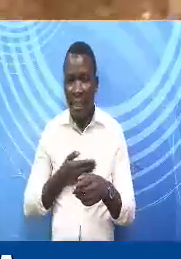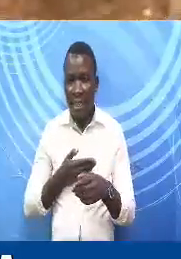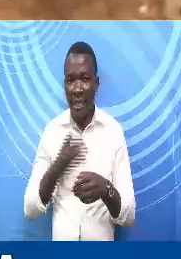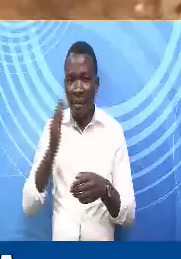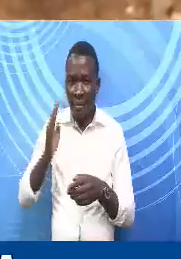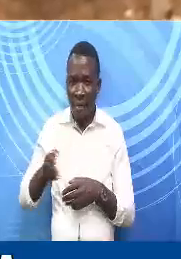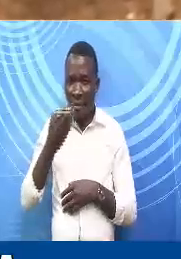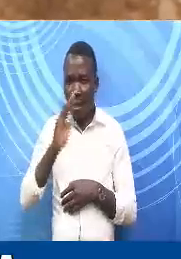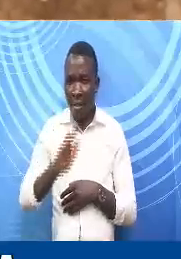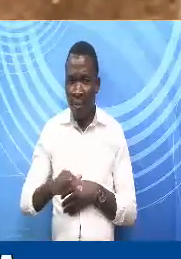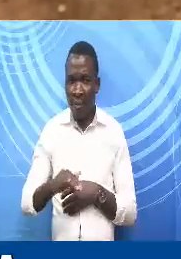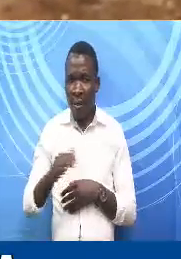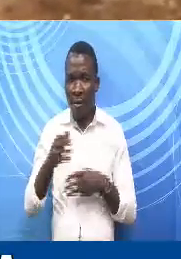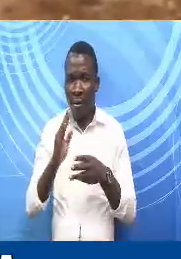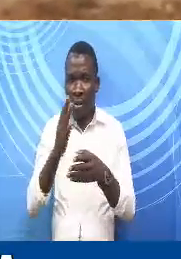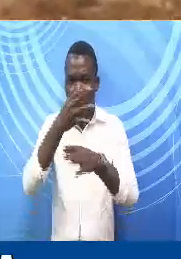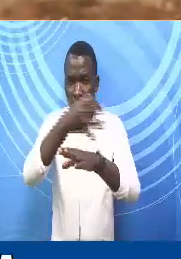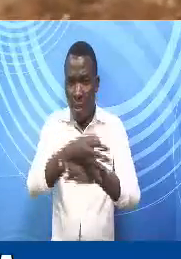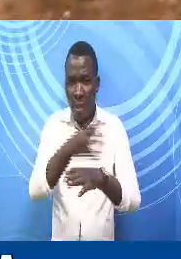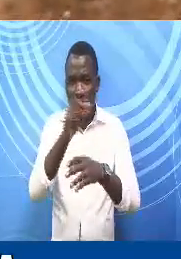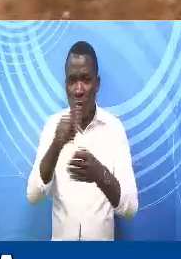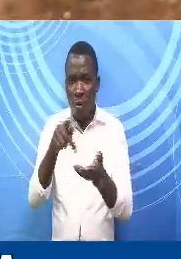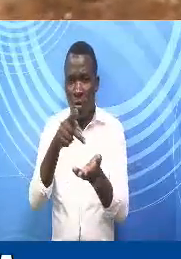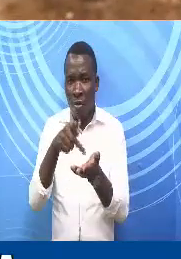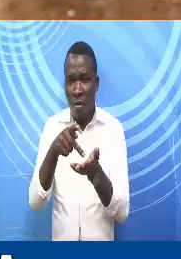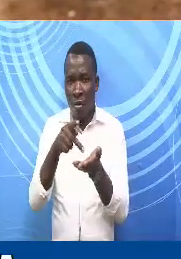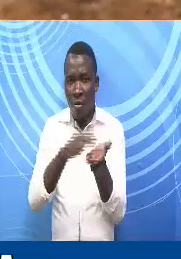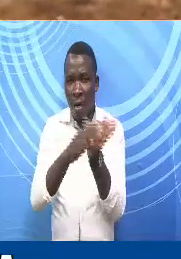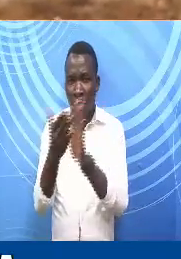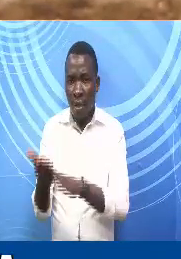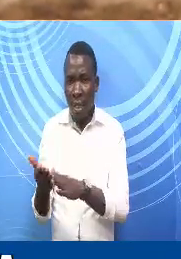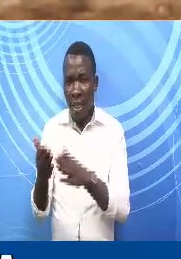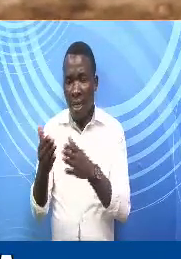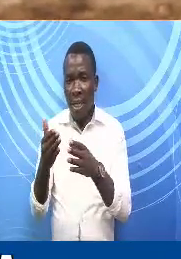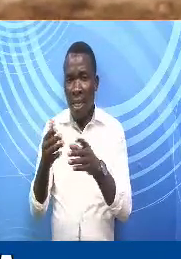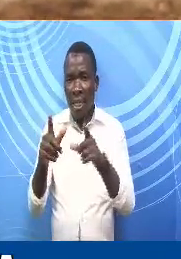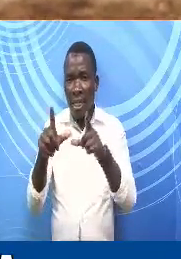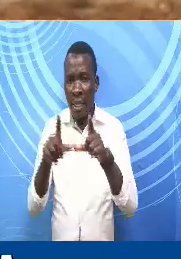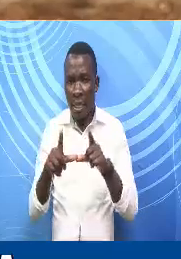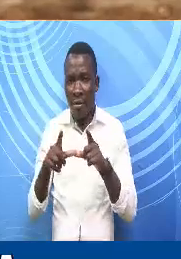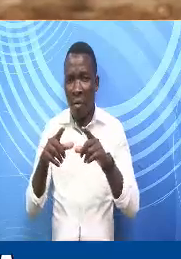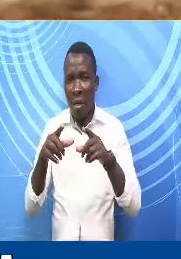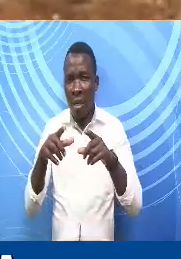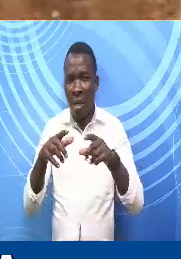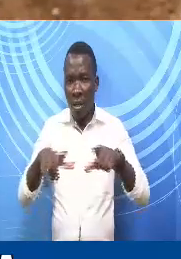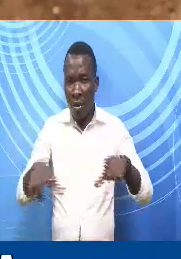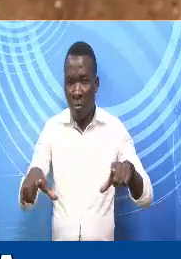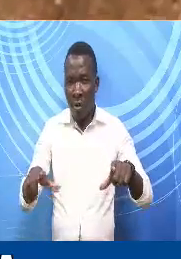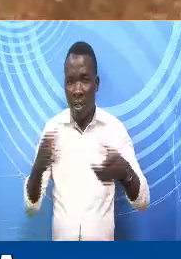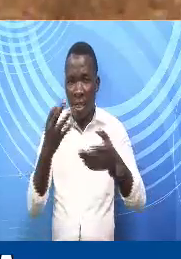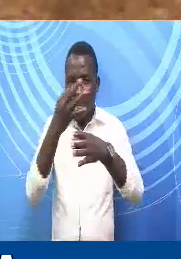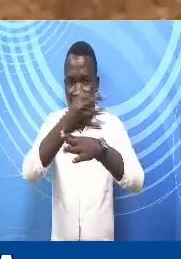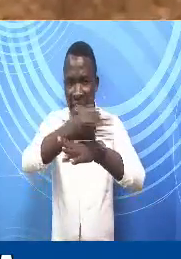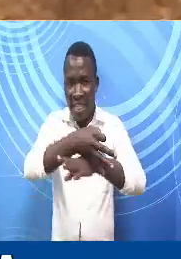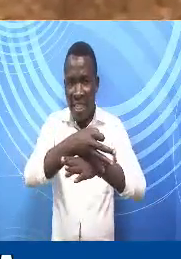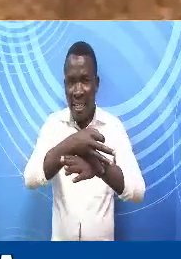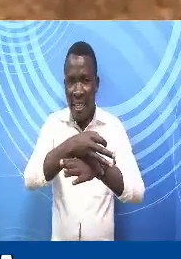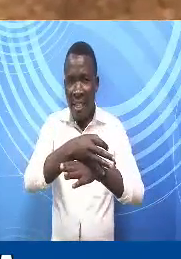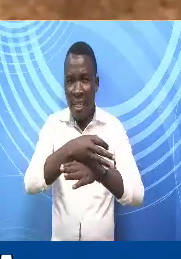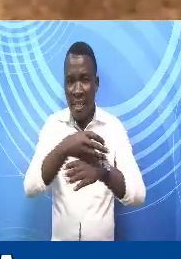uri yaturengereye ubu baguze icyemezo cy'intunza cy'ubutaka yarakirengereye twapimye metero